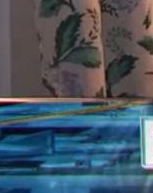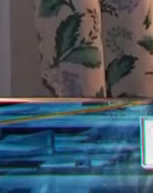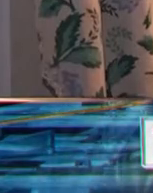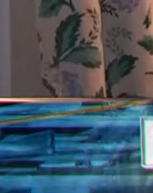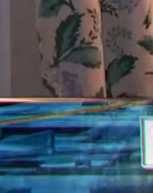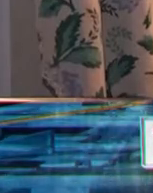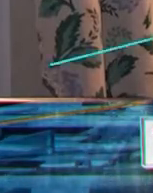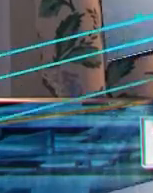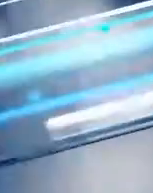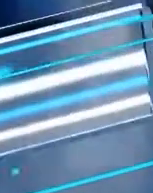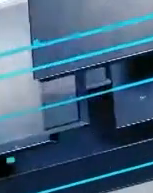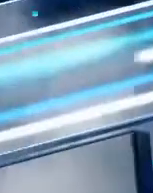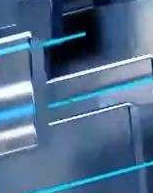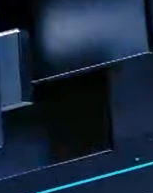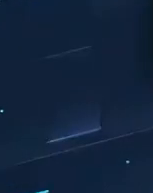көмектесу.